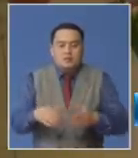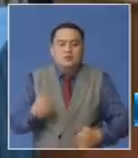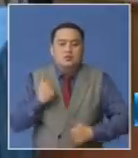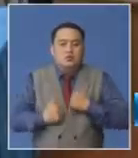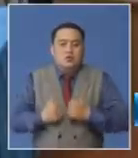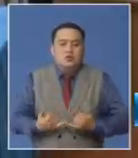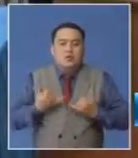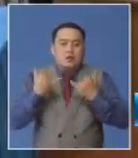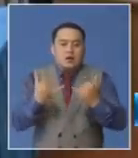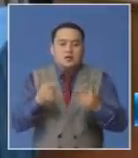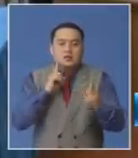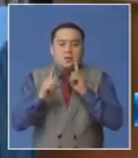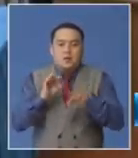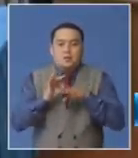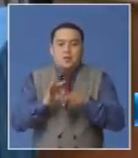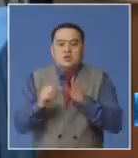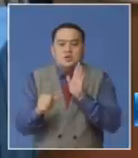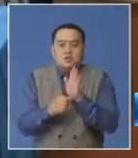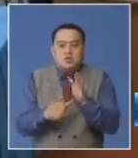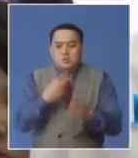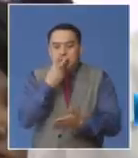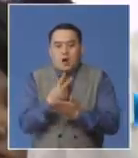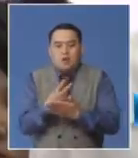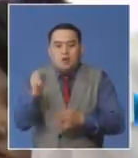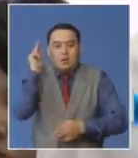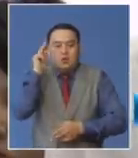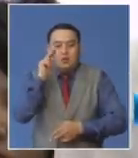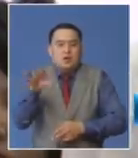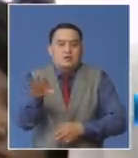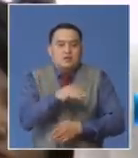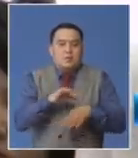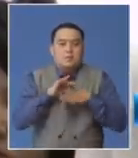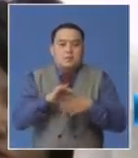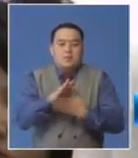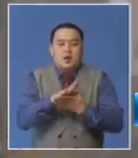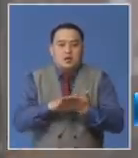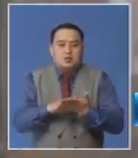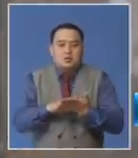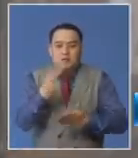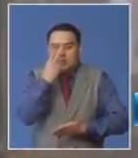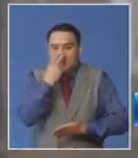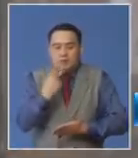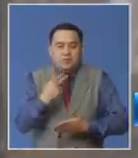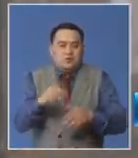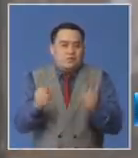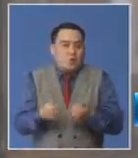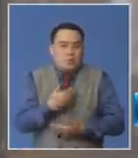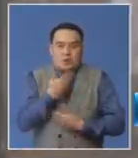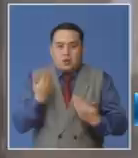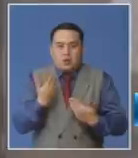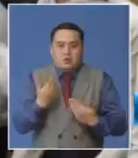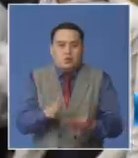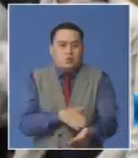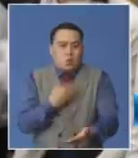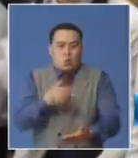себя всего семинар состоит из шести показательных уроков к слову прошли они не совсем в привычном формате вместо долгих